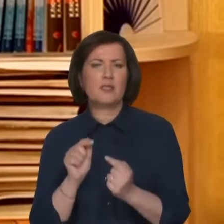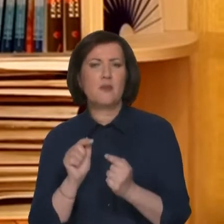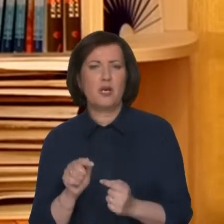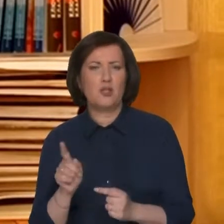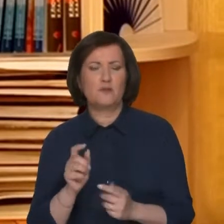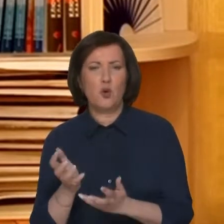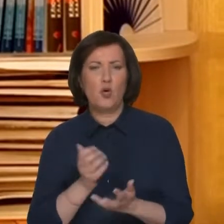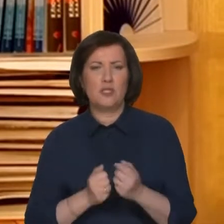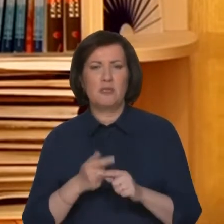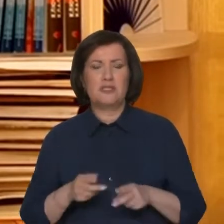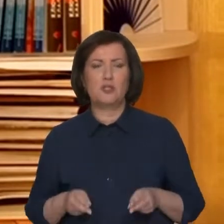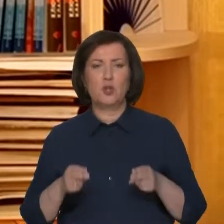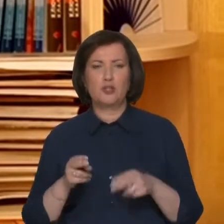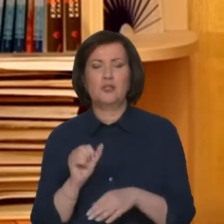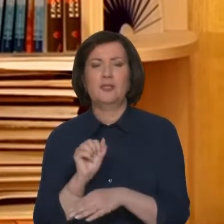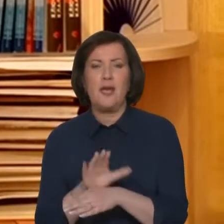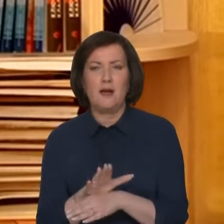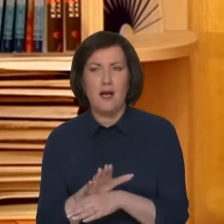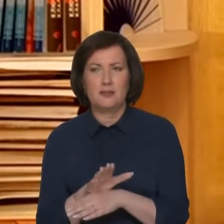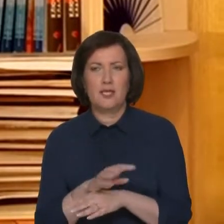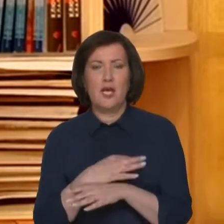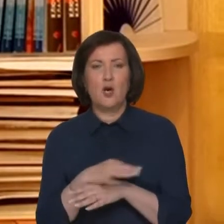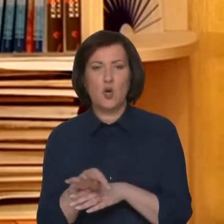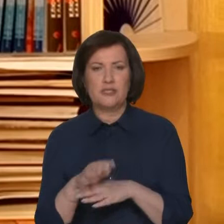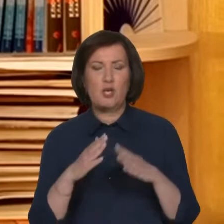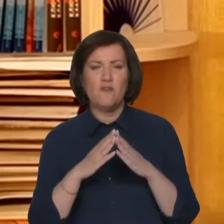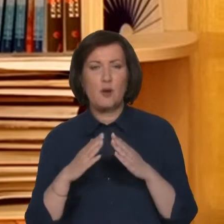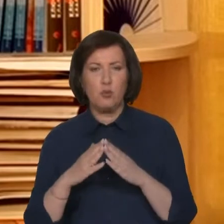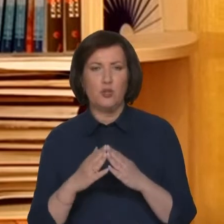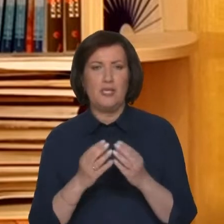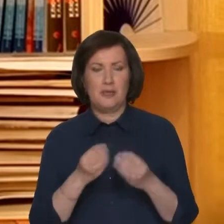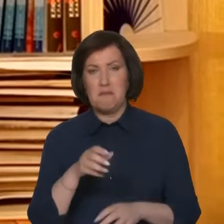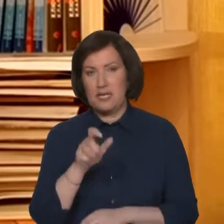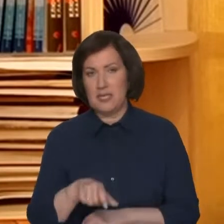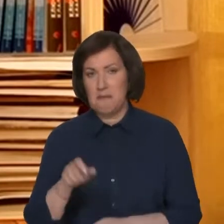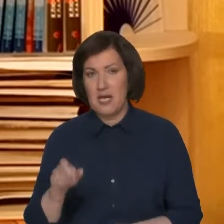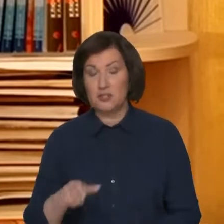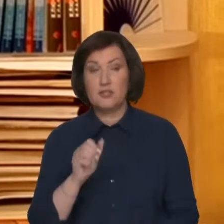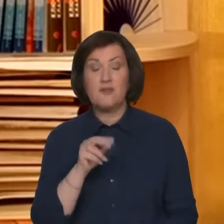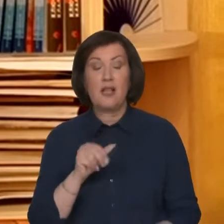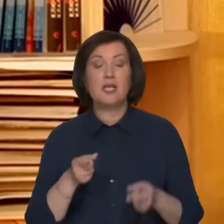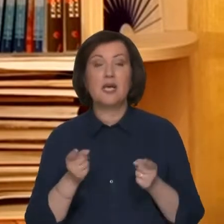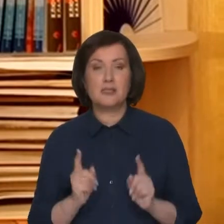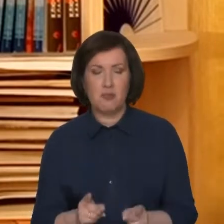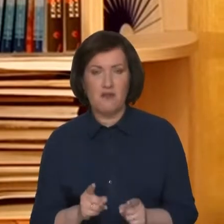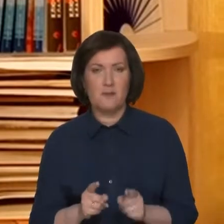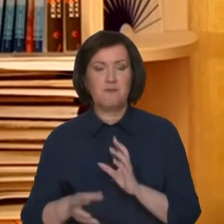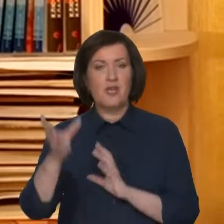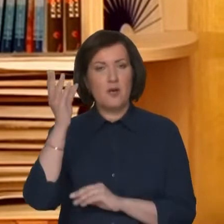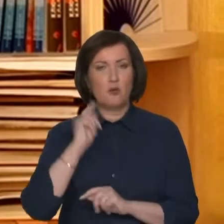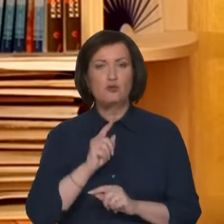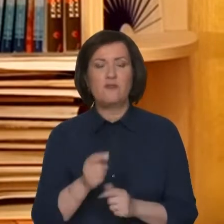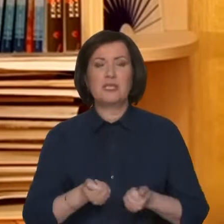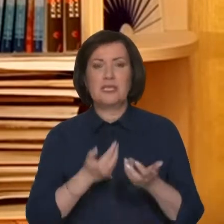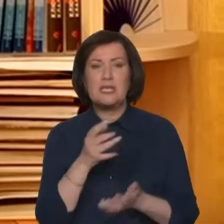що отримував ці злочинні накази розстрілювати будинки мирних мешканців. Але насправді, враховуючи, що